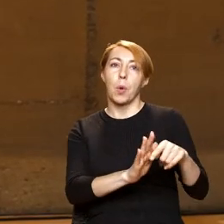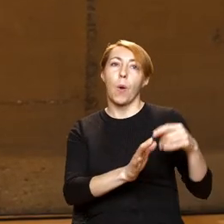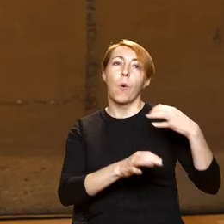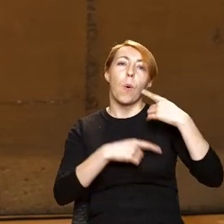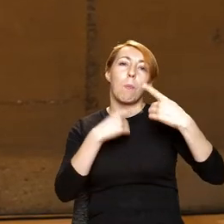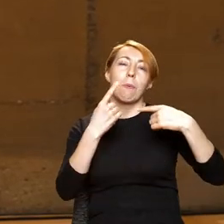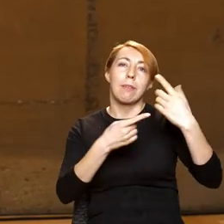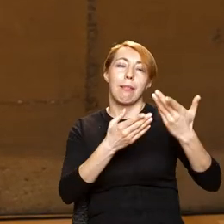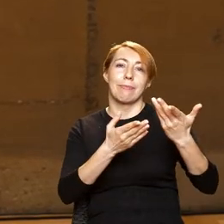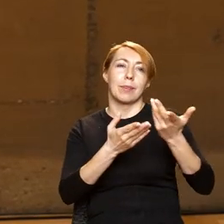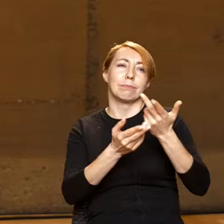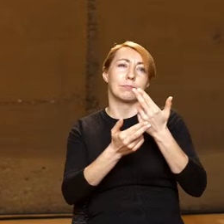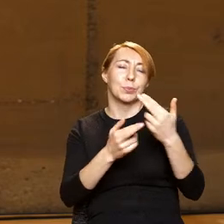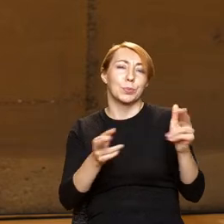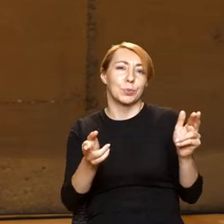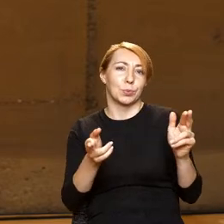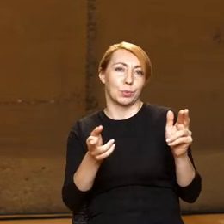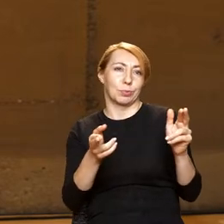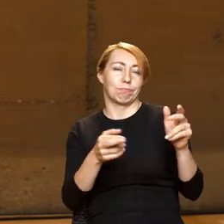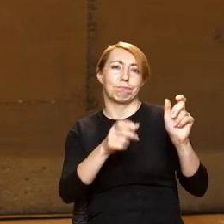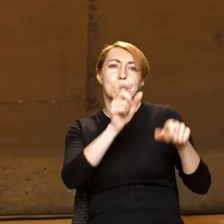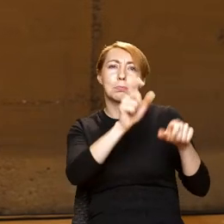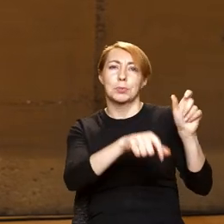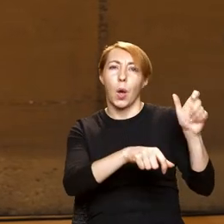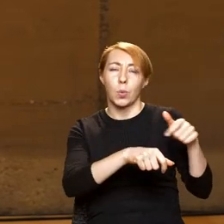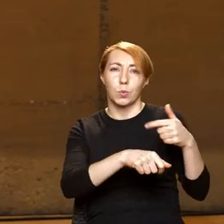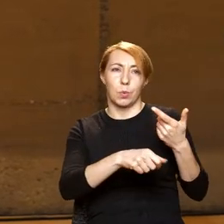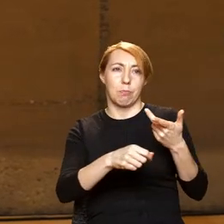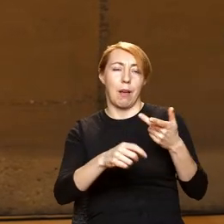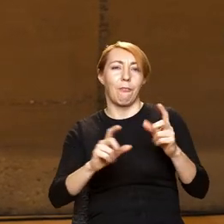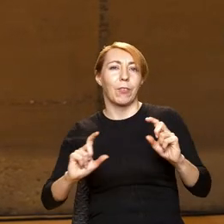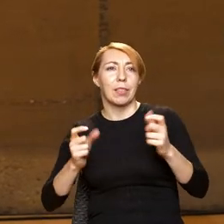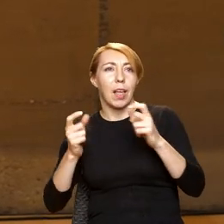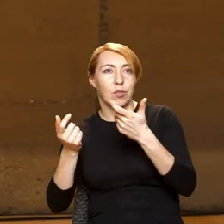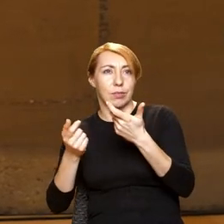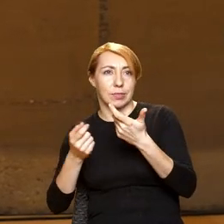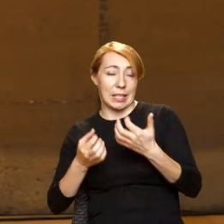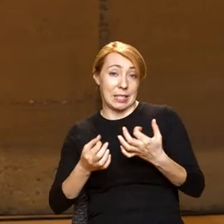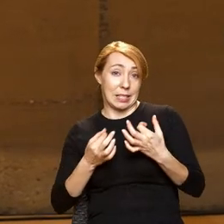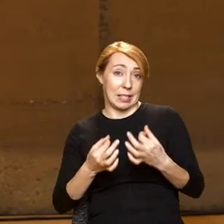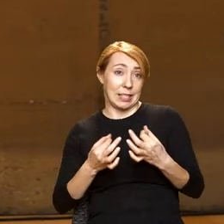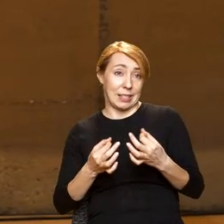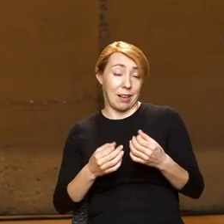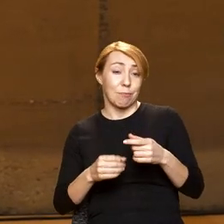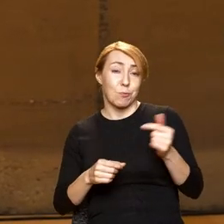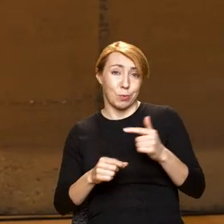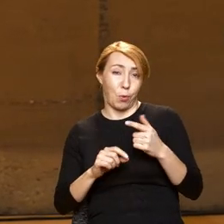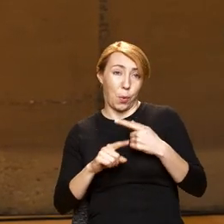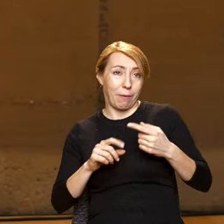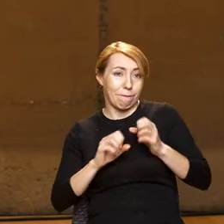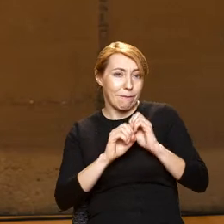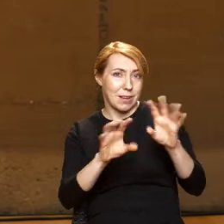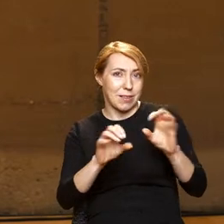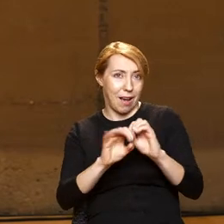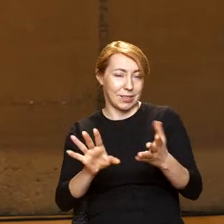opowiada o różnych i osobach, i wydarzeniach, które dzisiaj należy wytłumaczyć. I tutaj